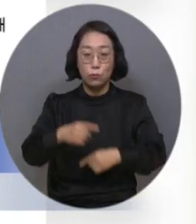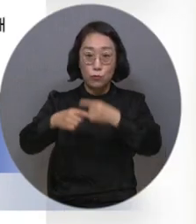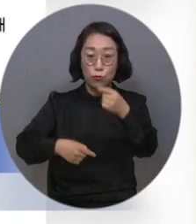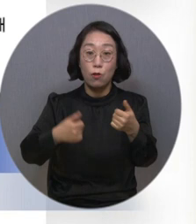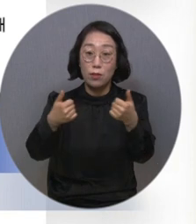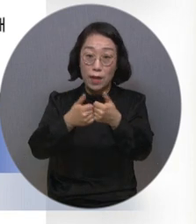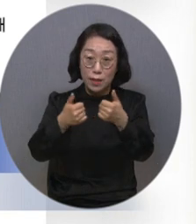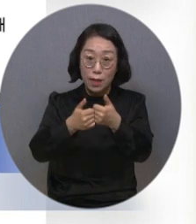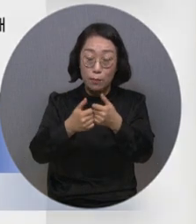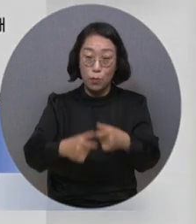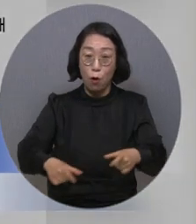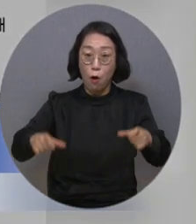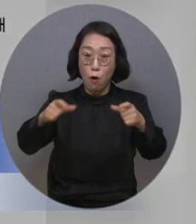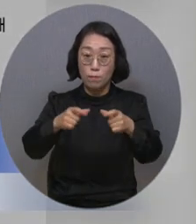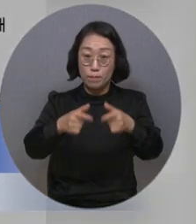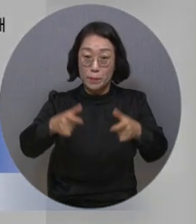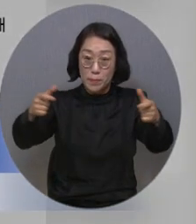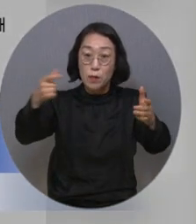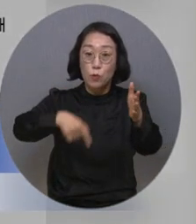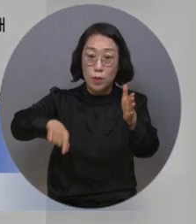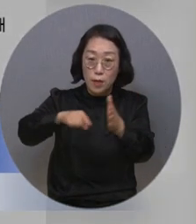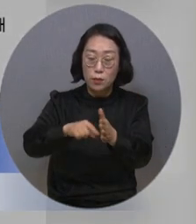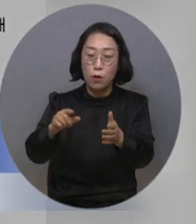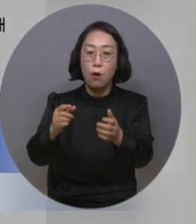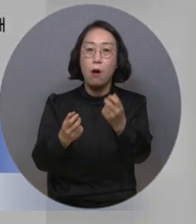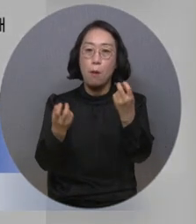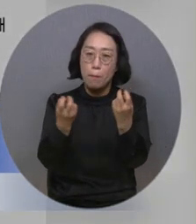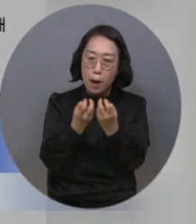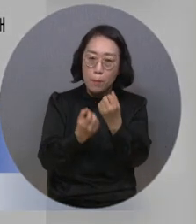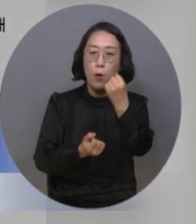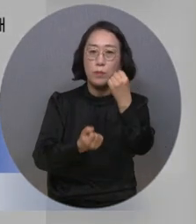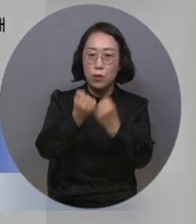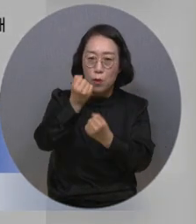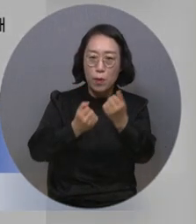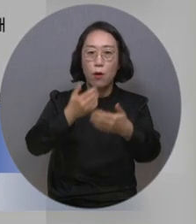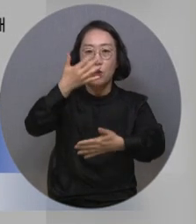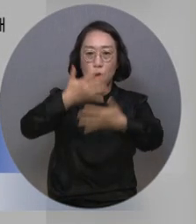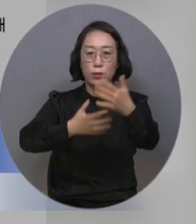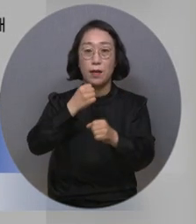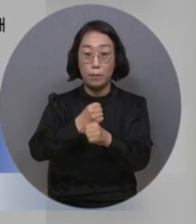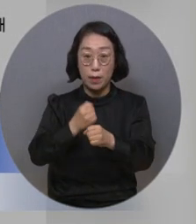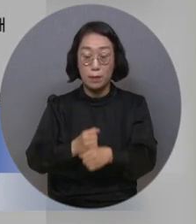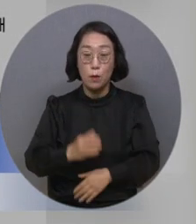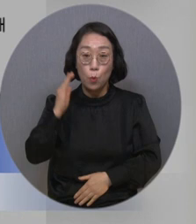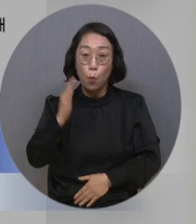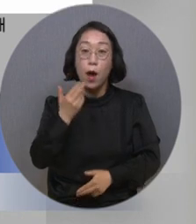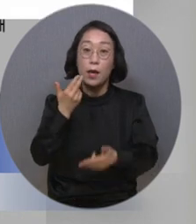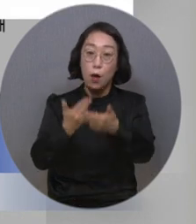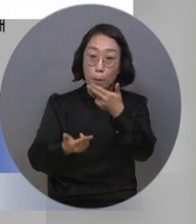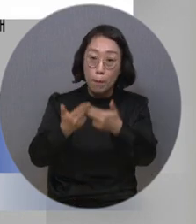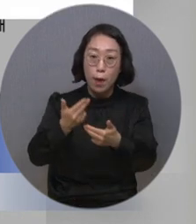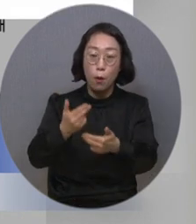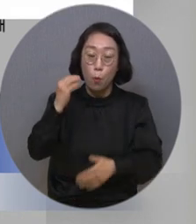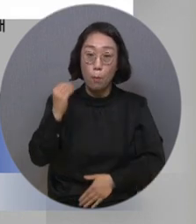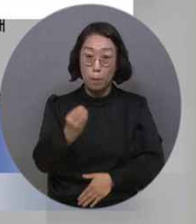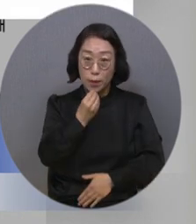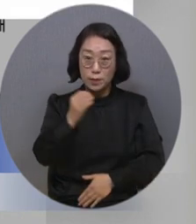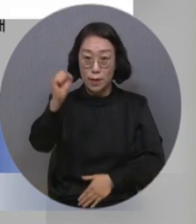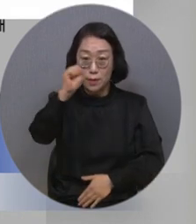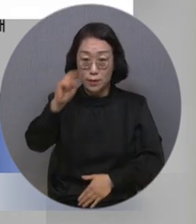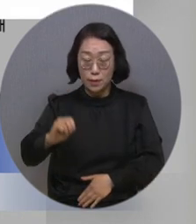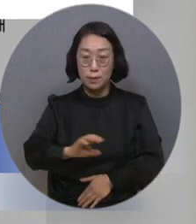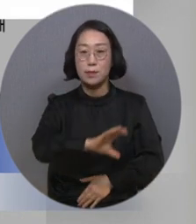서비스 이용 확대를 위해서 서비스 이용 방법 안내 영상을 제작해 한국 농아인협회 홈페이지와